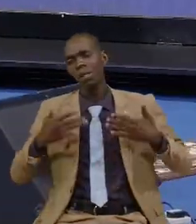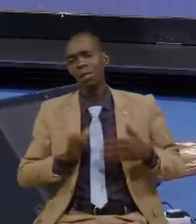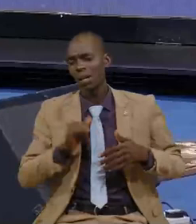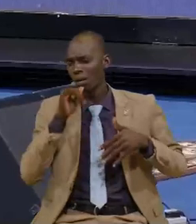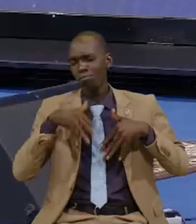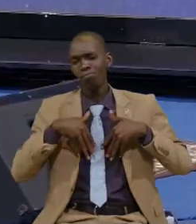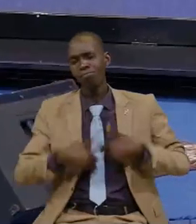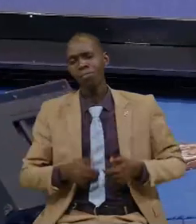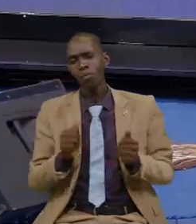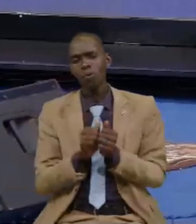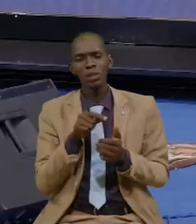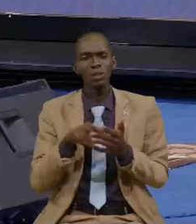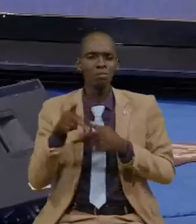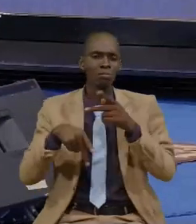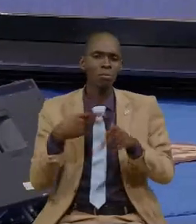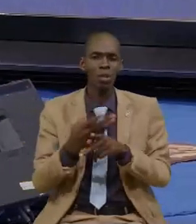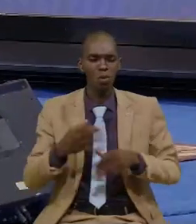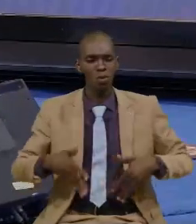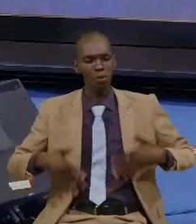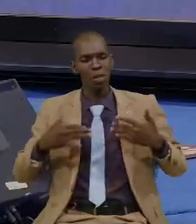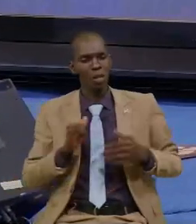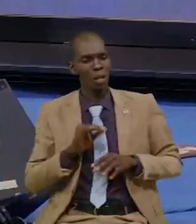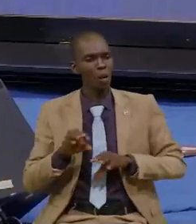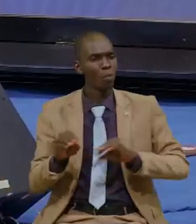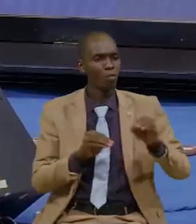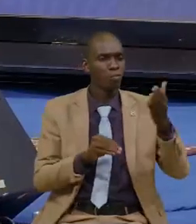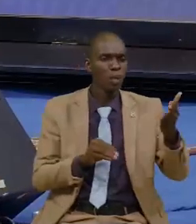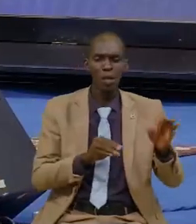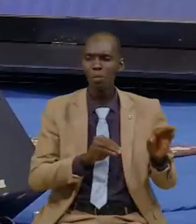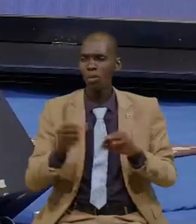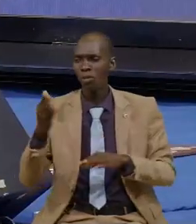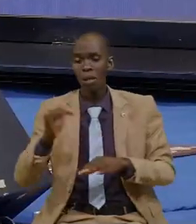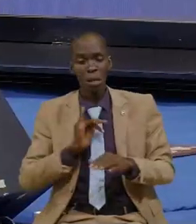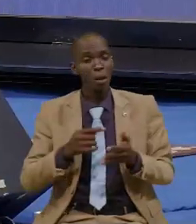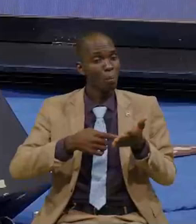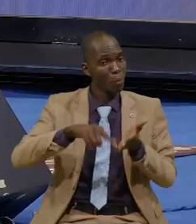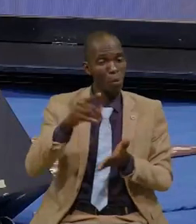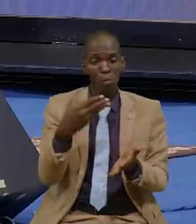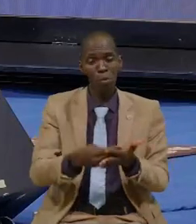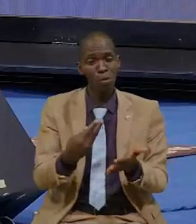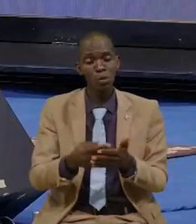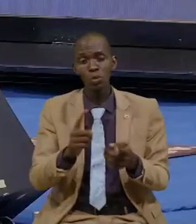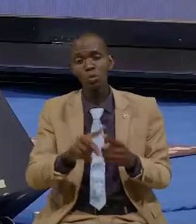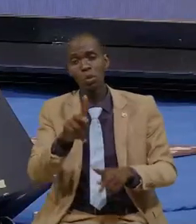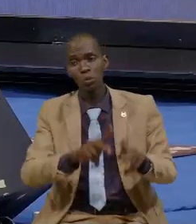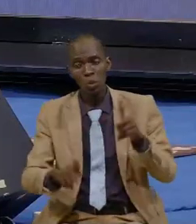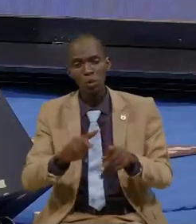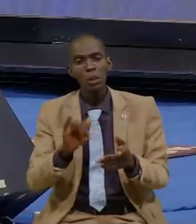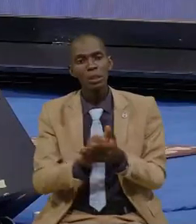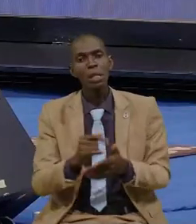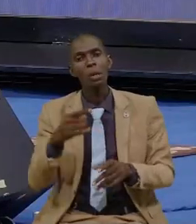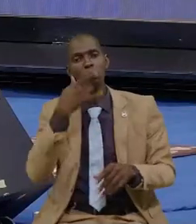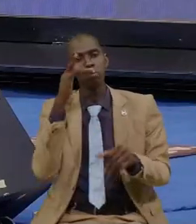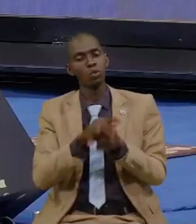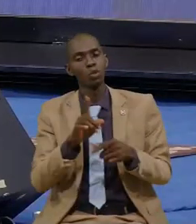vie, je suis épuisé de ce genre de vie, je suis allé ici et là, même j'ai payé de l'argent à ces gens